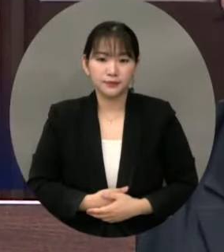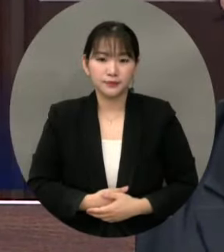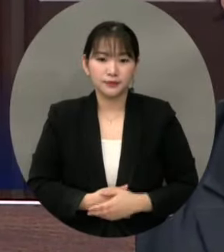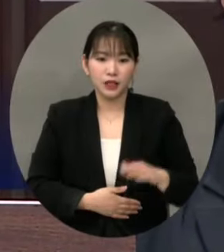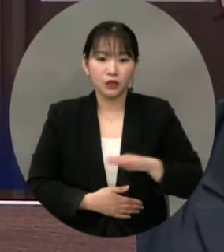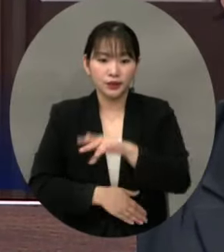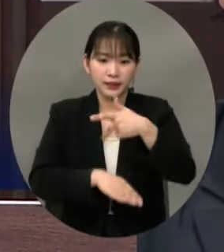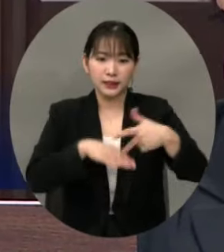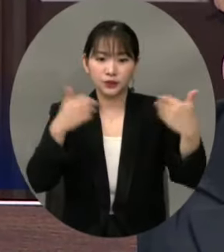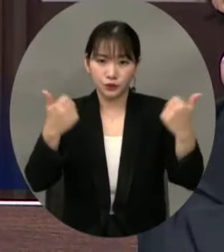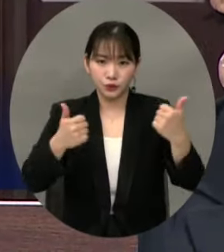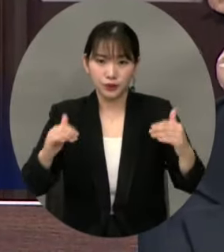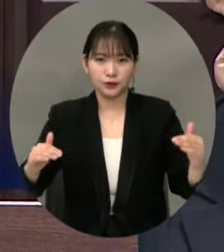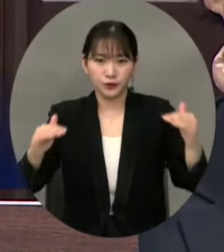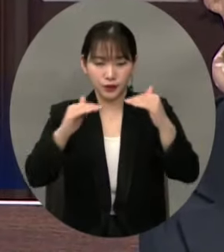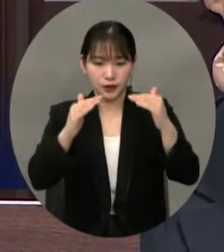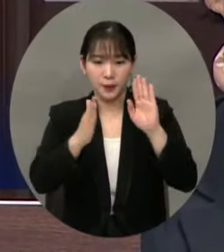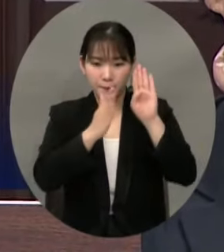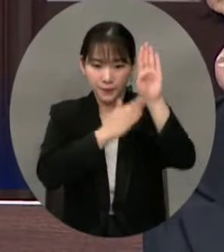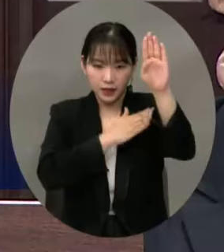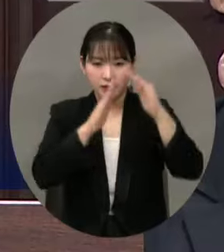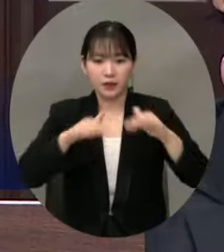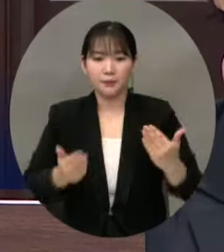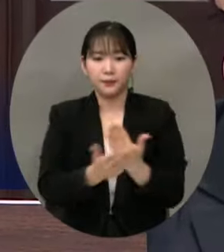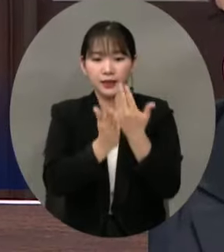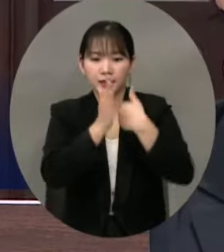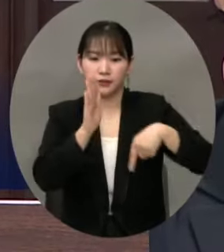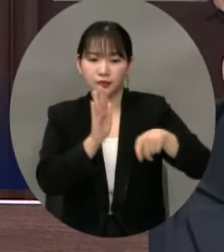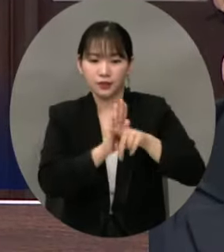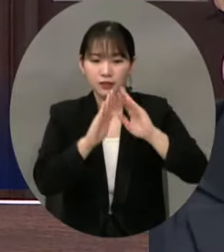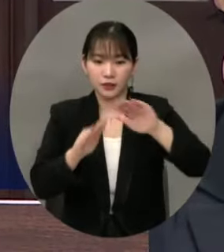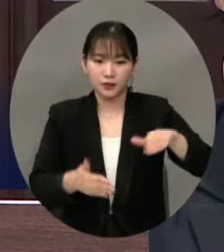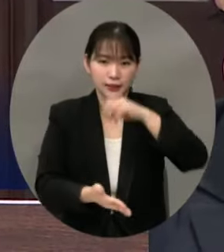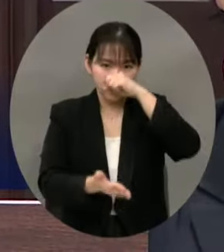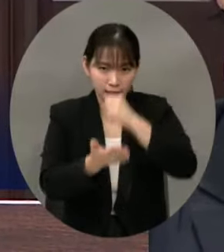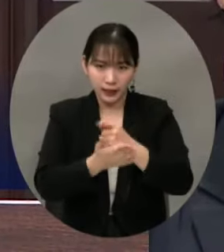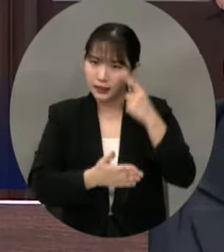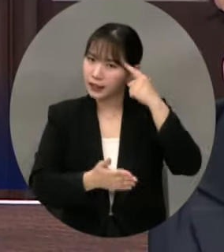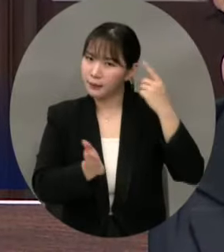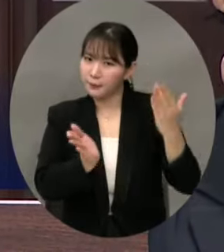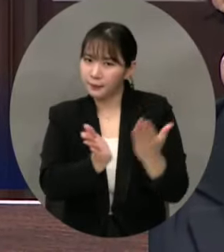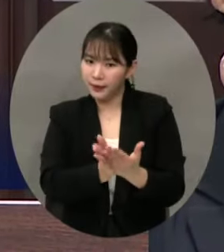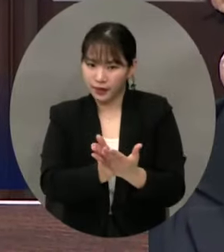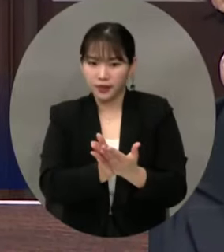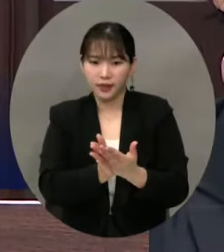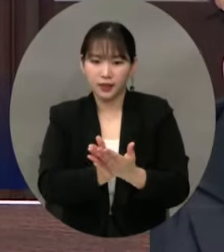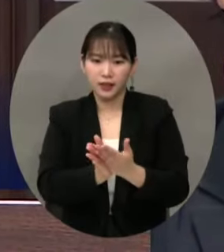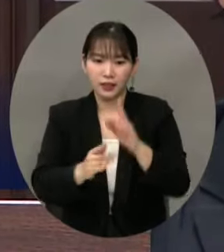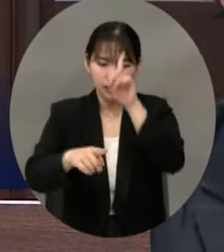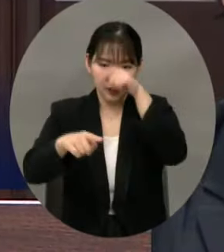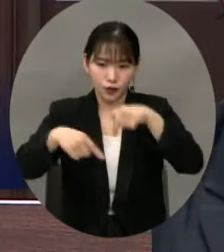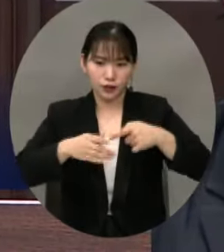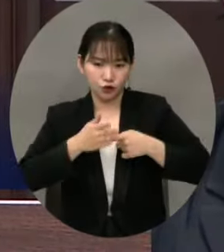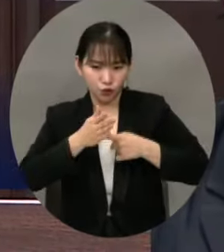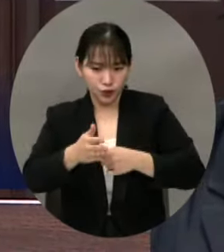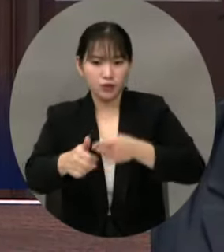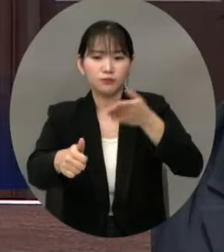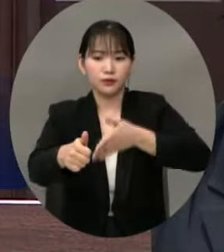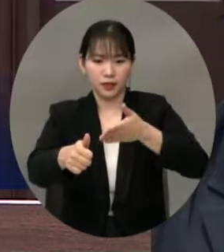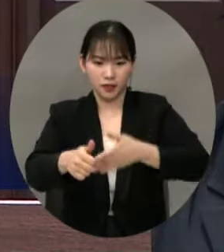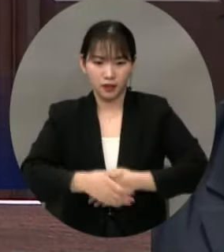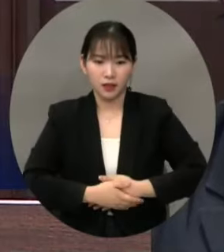우리 진도군 의회는 균형 있는 미래 전남 발전을 위한 전남도 정당하고 상식적인 정책 추진을